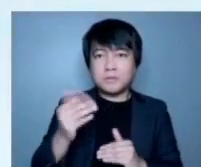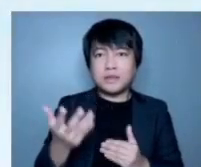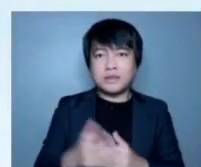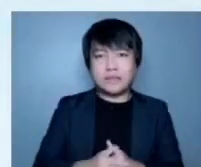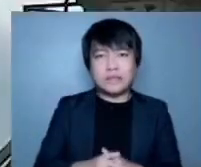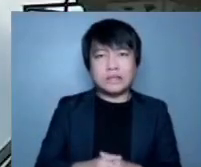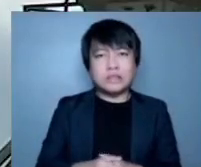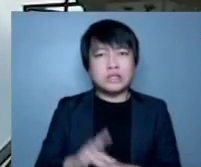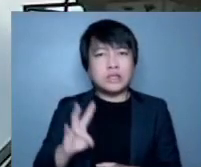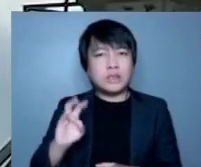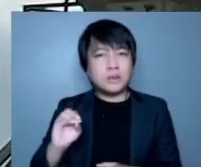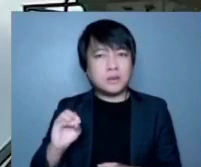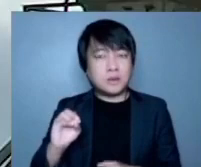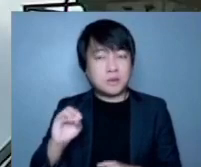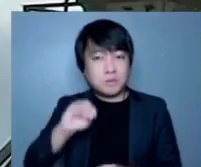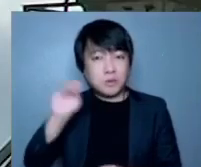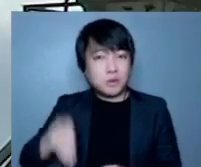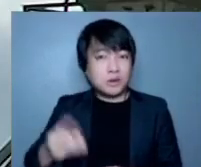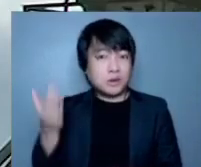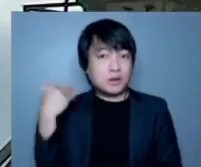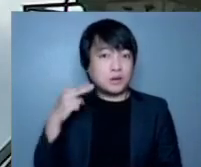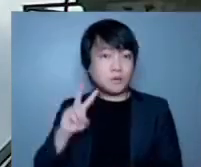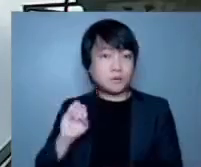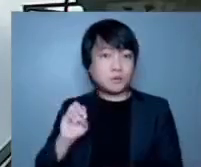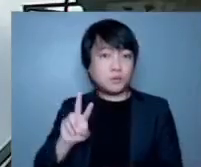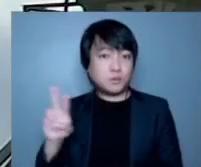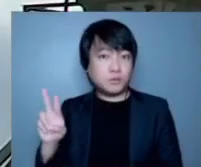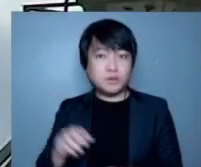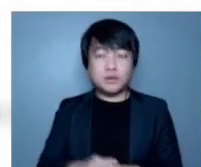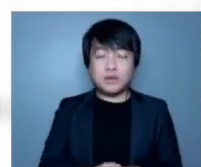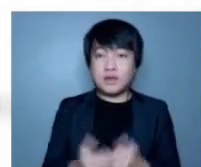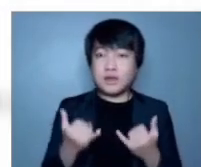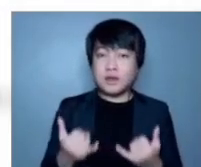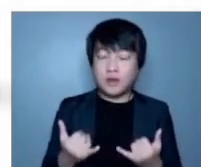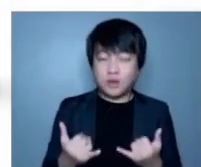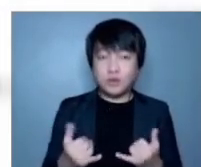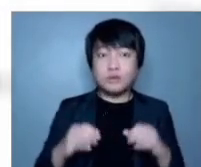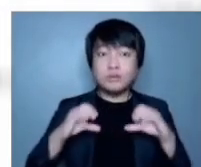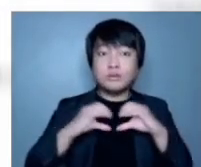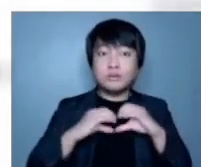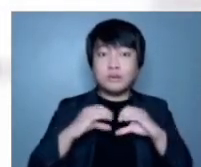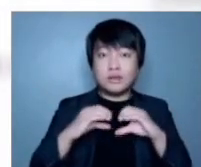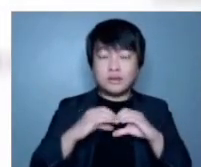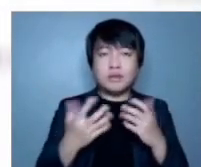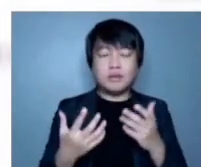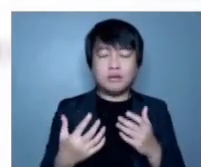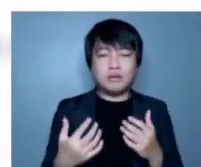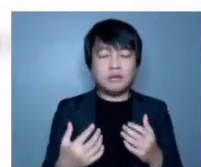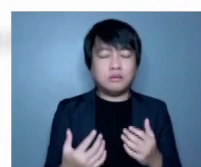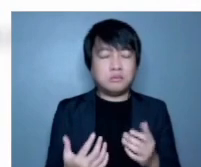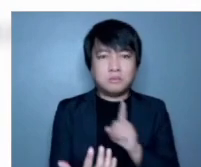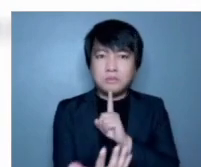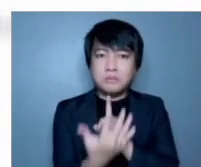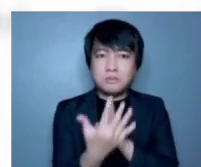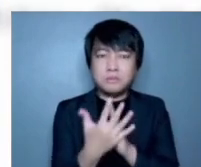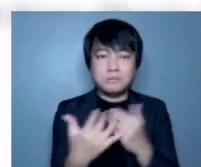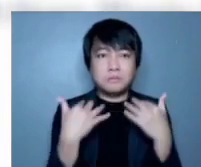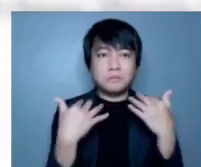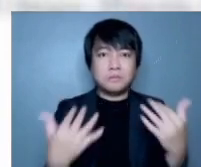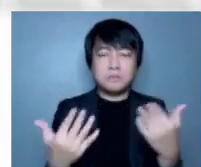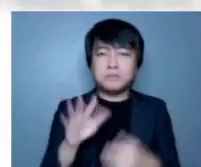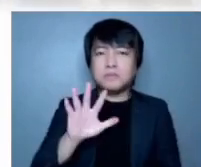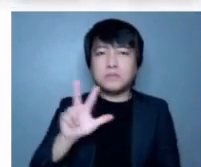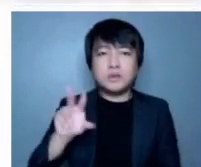Kapuso Network noong 2022. Nakakuha rin ng pinakamataas na audience share offline na 53% ang mga